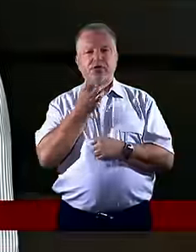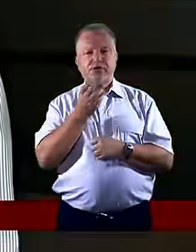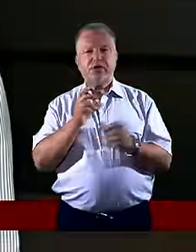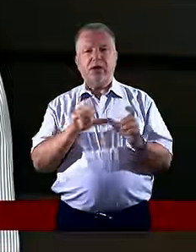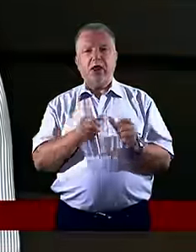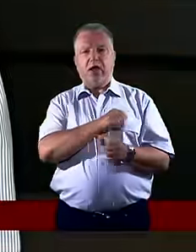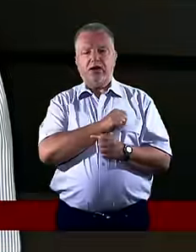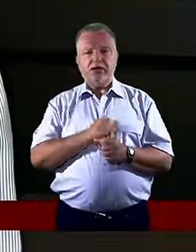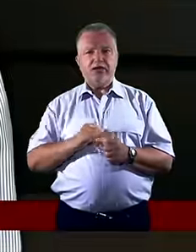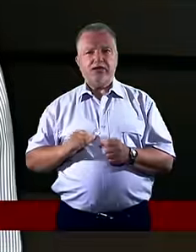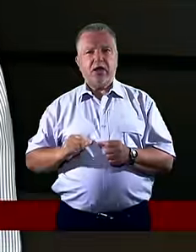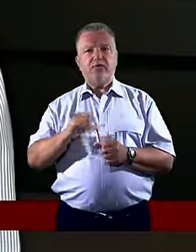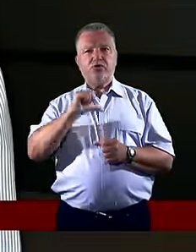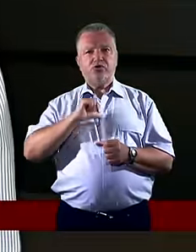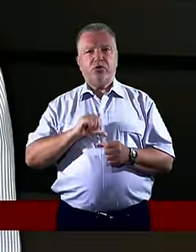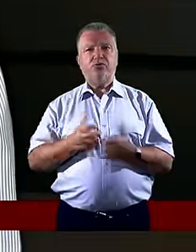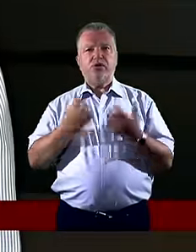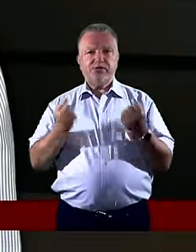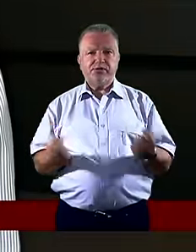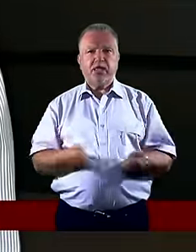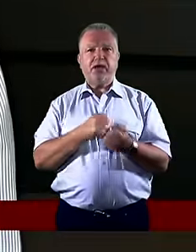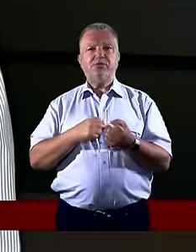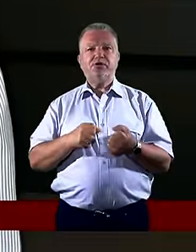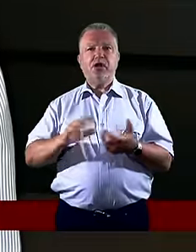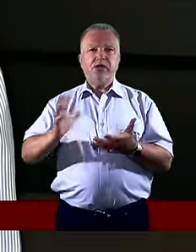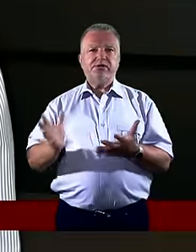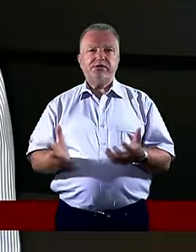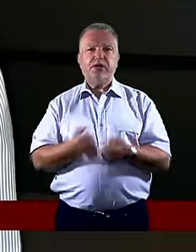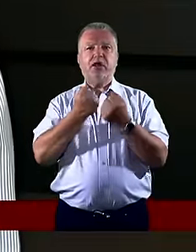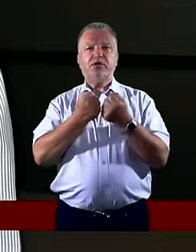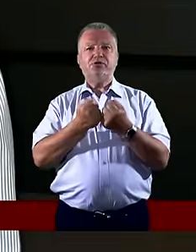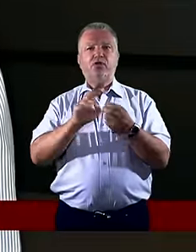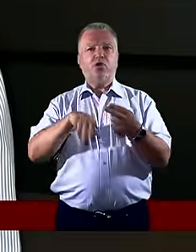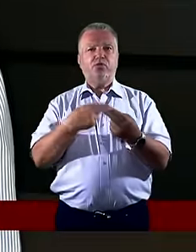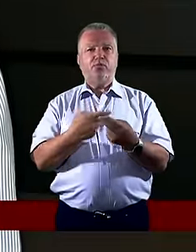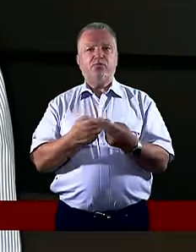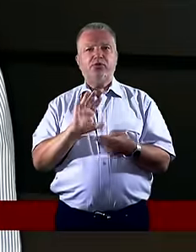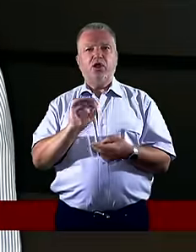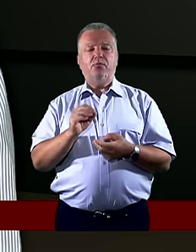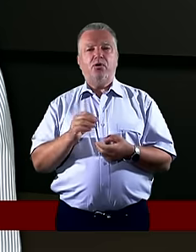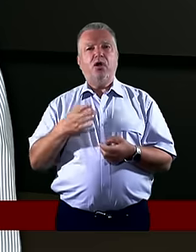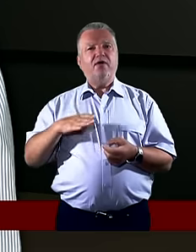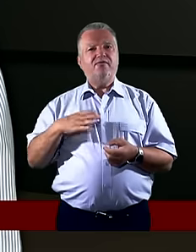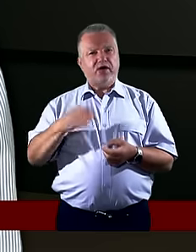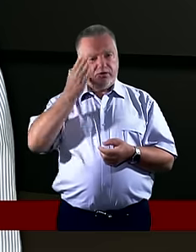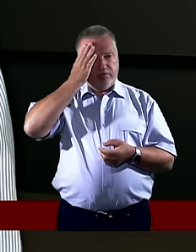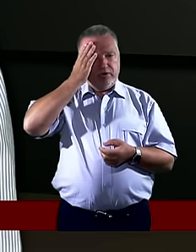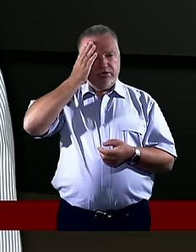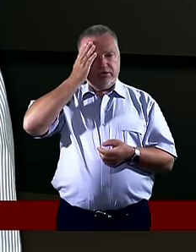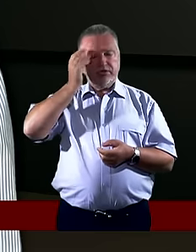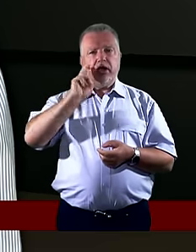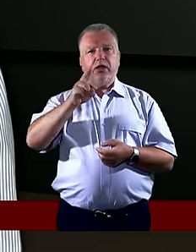oskarżenie. Ale sam sobie na takie pytanie staram znaleźć odpowiedź, bo warto